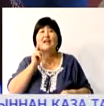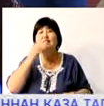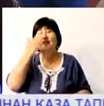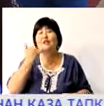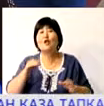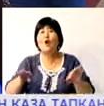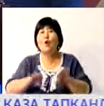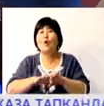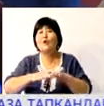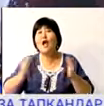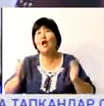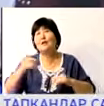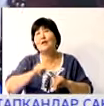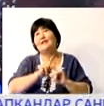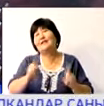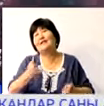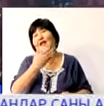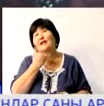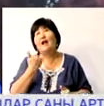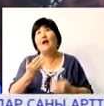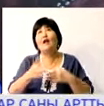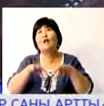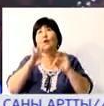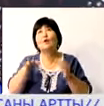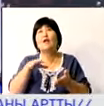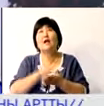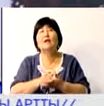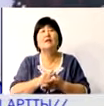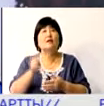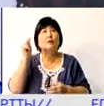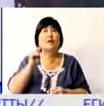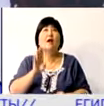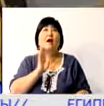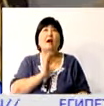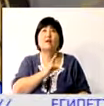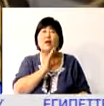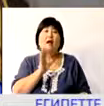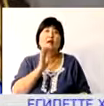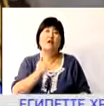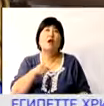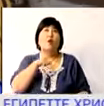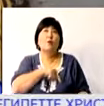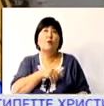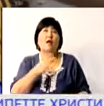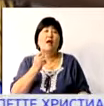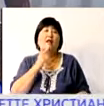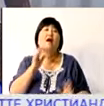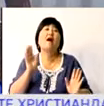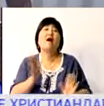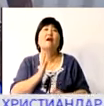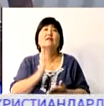құрақ көрпешелер ерекше жайнайды. Ал қолөнермен айналысуға машықтанған арулар мен аналардың көңілі де ән